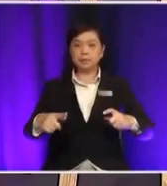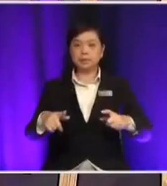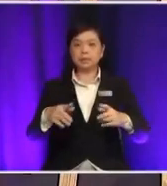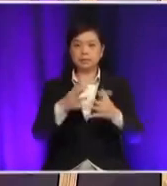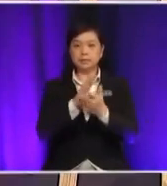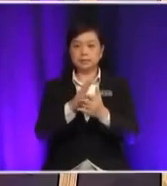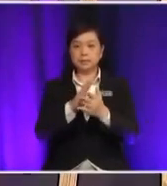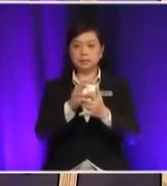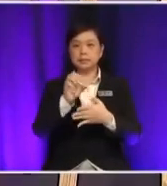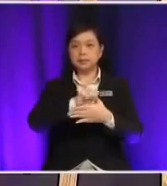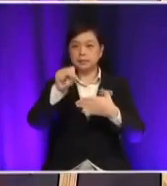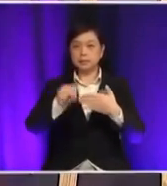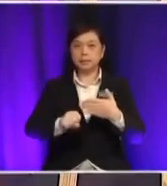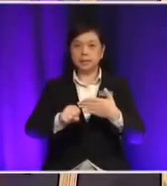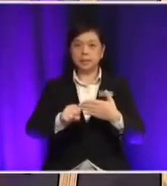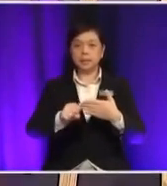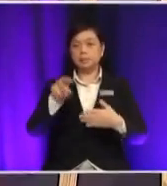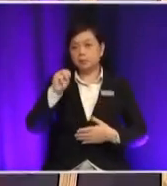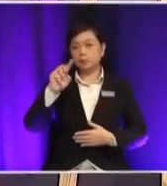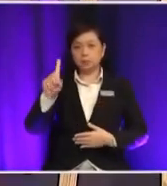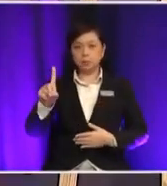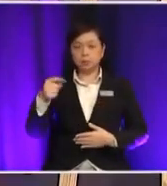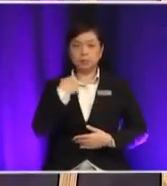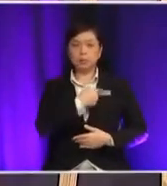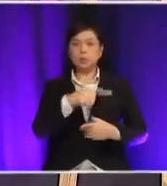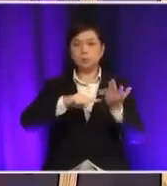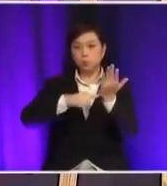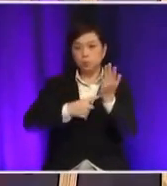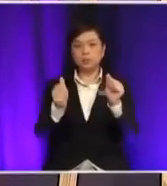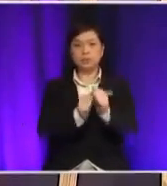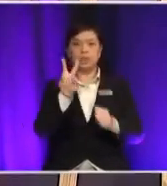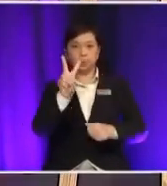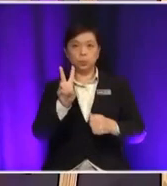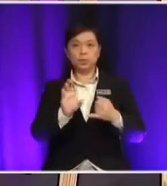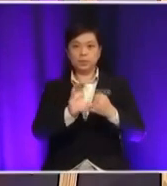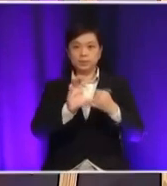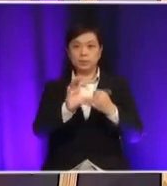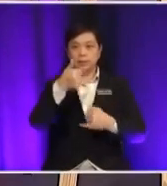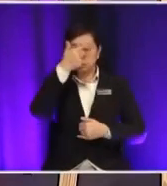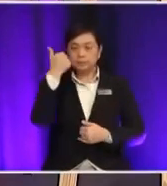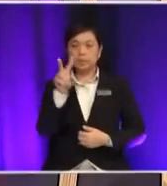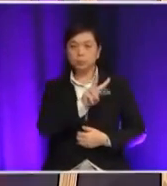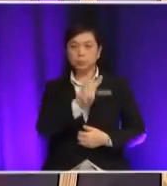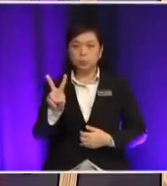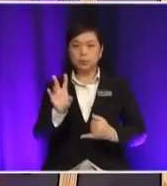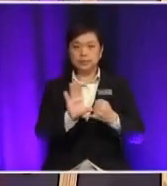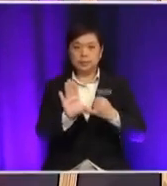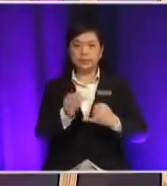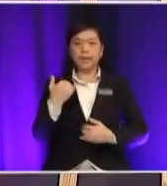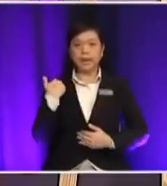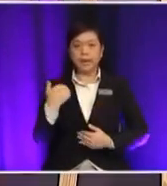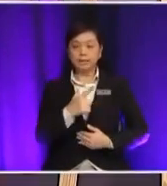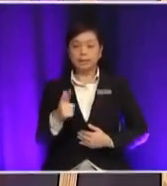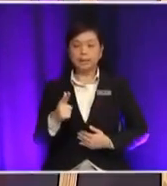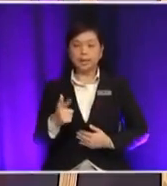tak kita mulai dengan dua sel nah so kita akan mulai dengan dua sel Bikes dua dua sel ini merupakan anak sel daripada